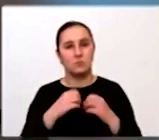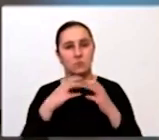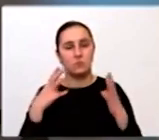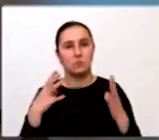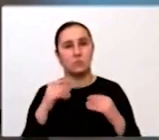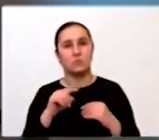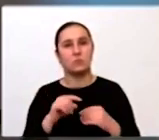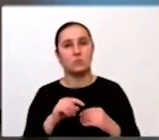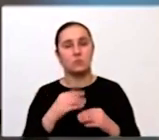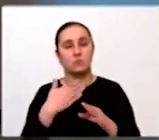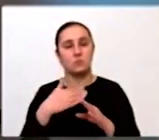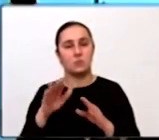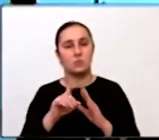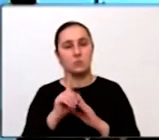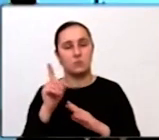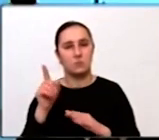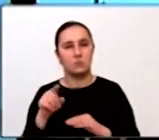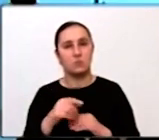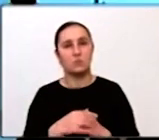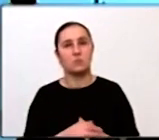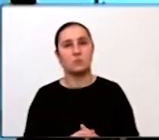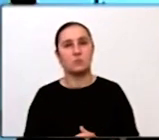sharimiz chiqib ketmoqda.